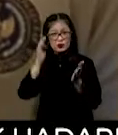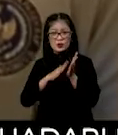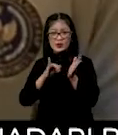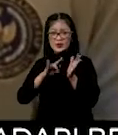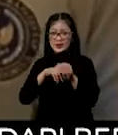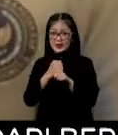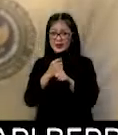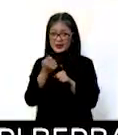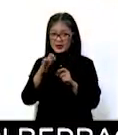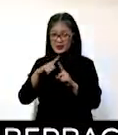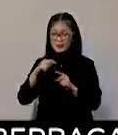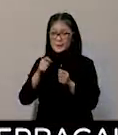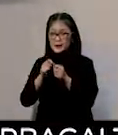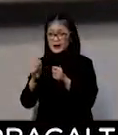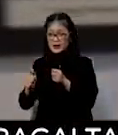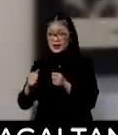untuk perjalanan Soekarno.